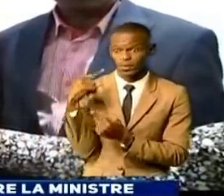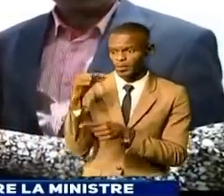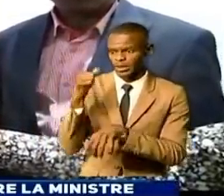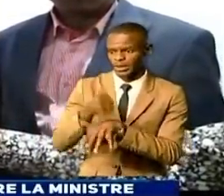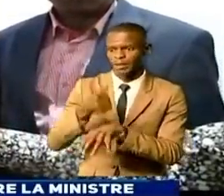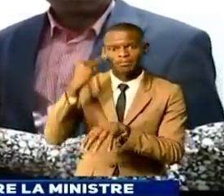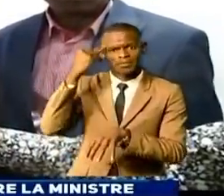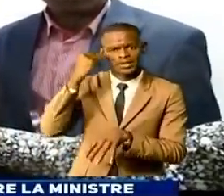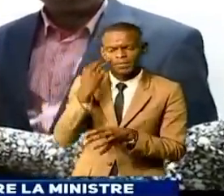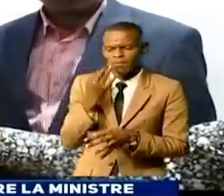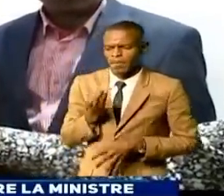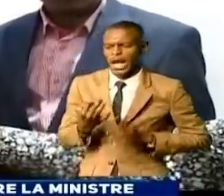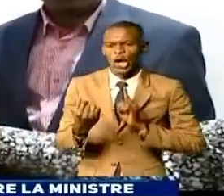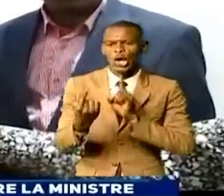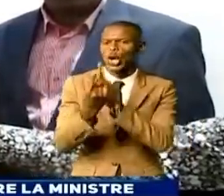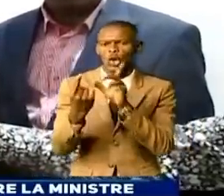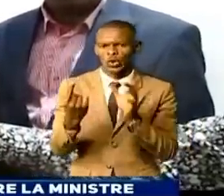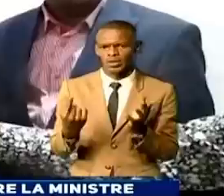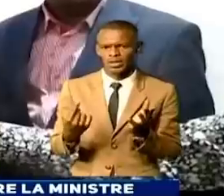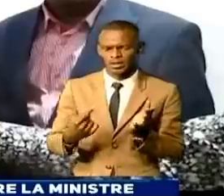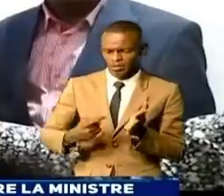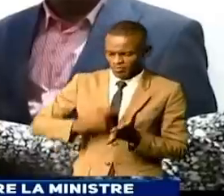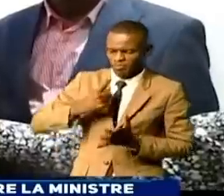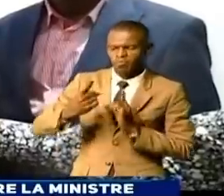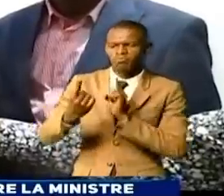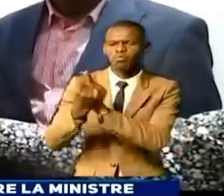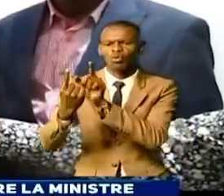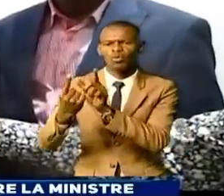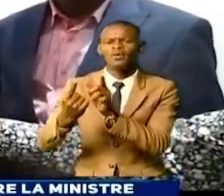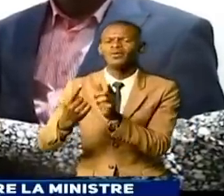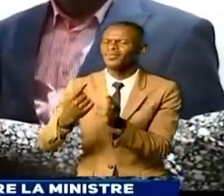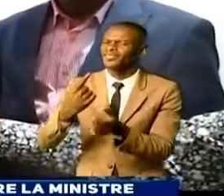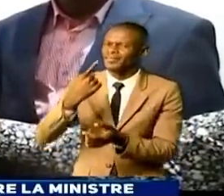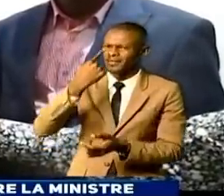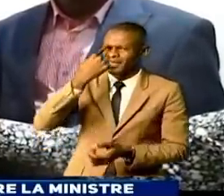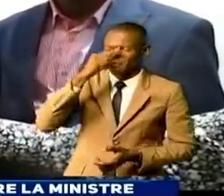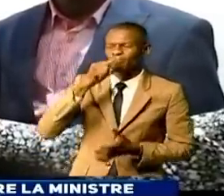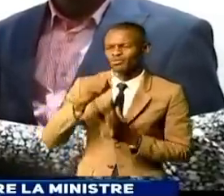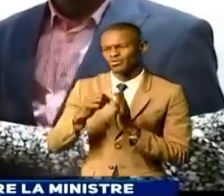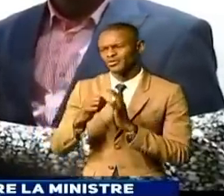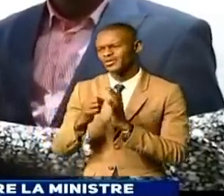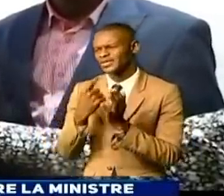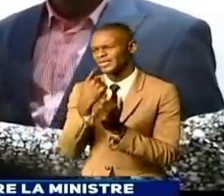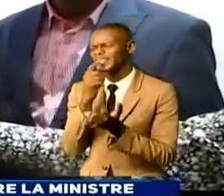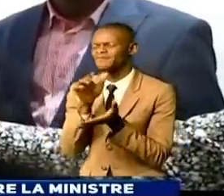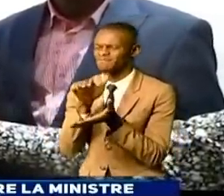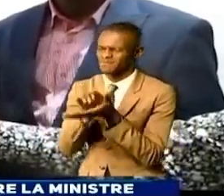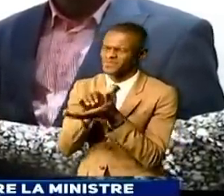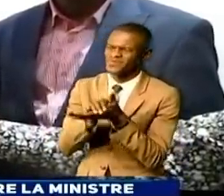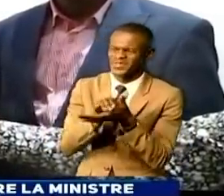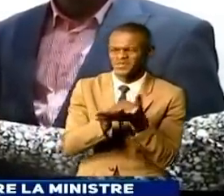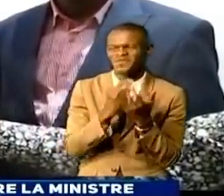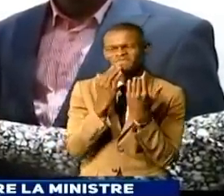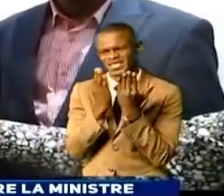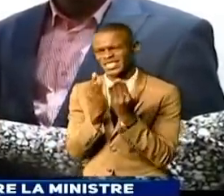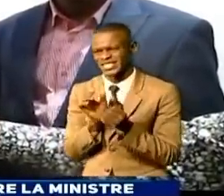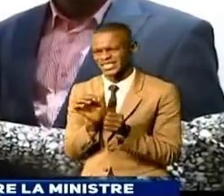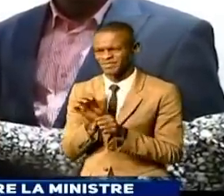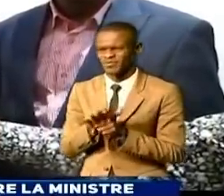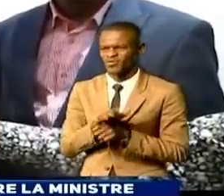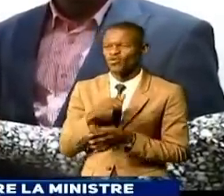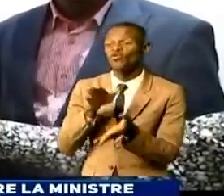ça que l'occasion, faisant les larrons, nous étions passés pour présenter les civilités à son Excellence, Madame le ministre